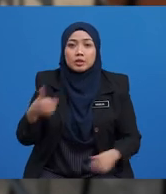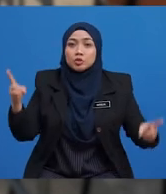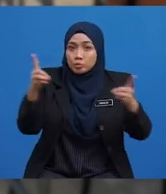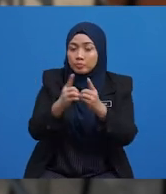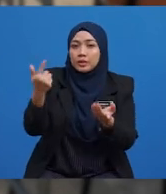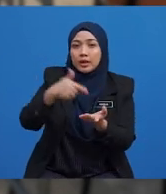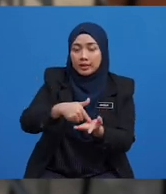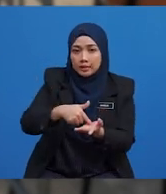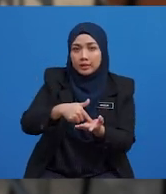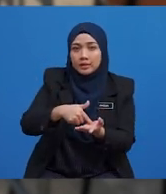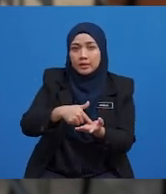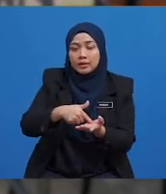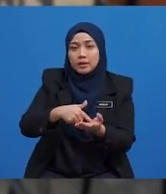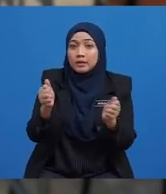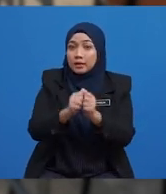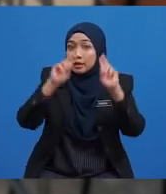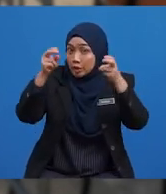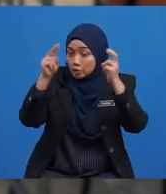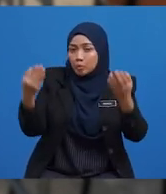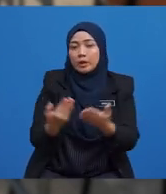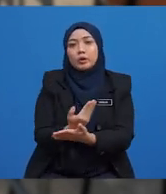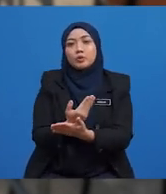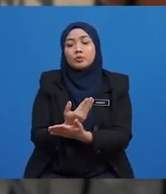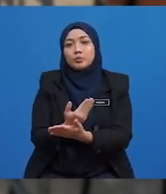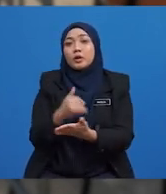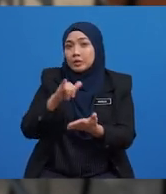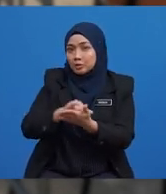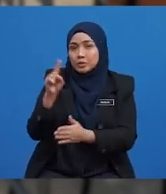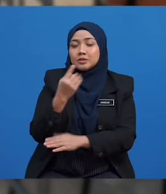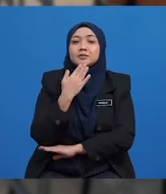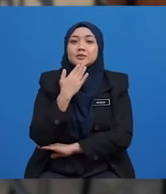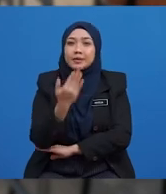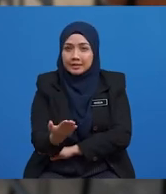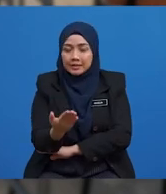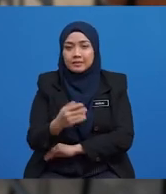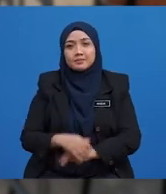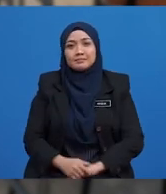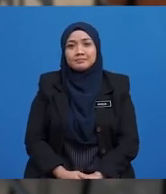baru pada sesi pembelajaran yang seterusnya. Sekian, terima kasih.